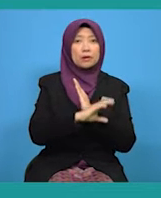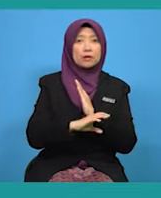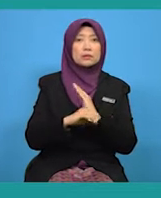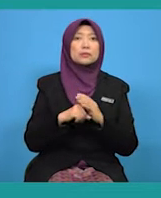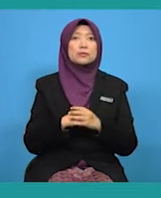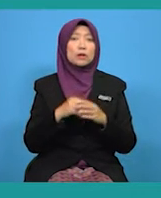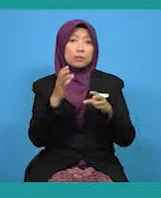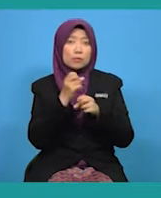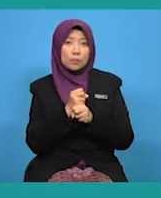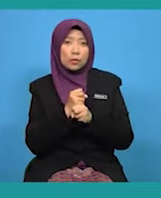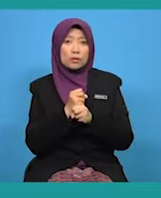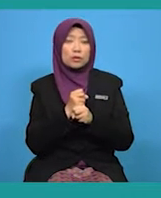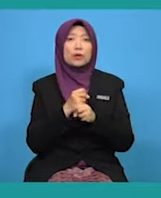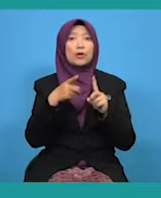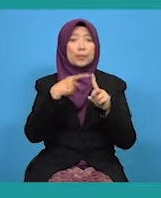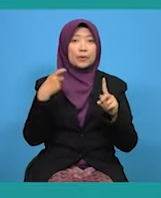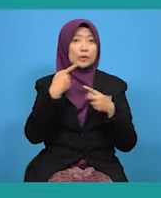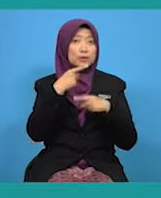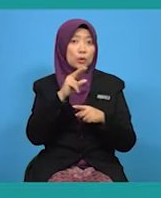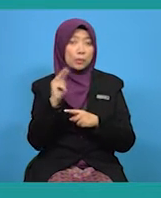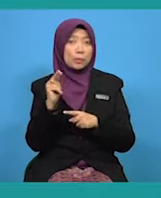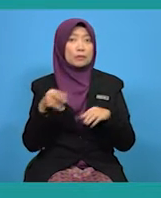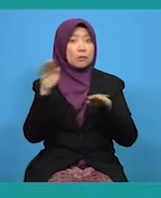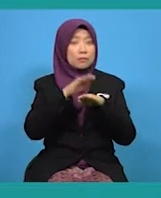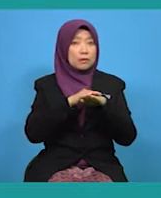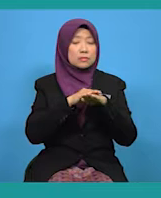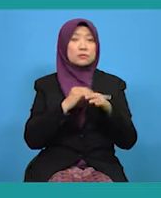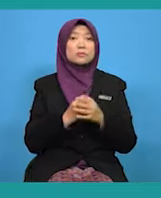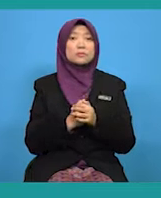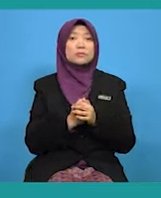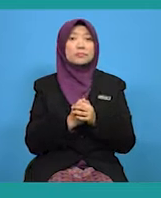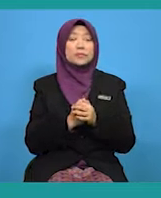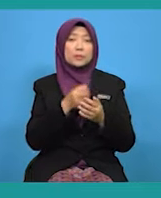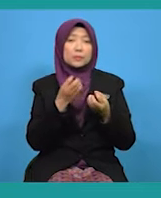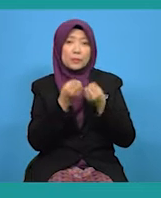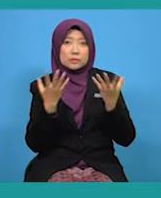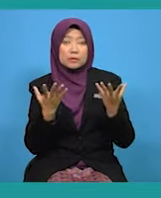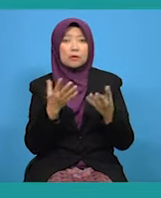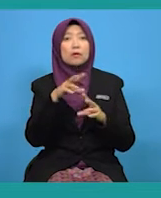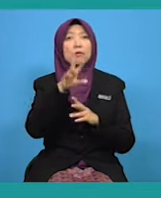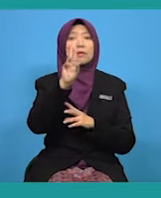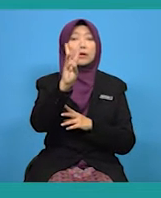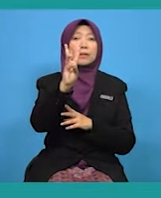keseimbangan yang diperolehi daripada jawaban diatas yaitu sebanyak